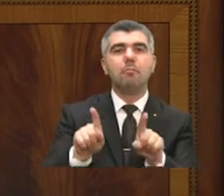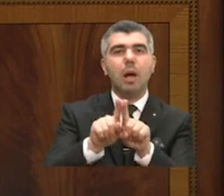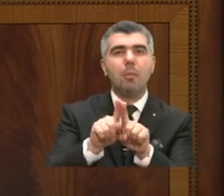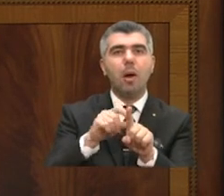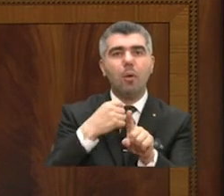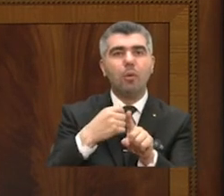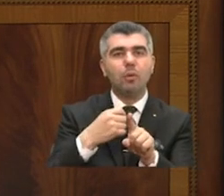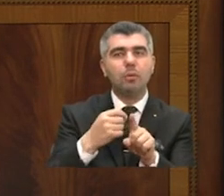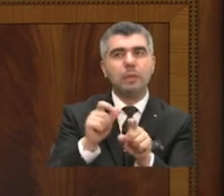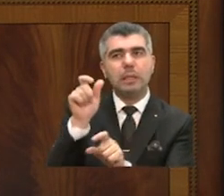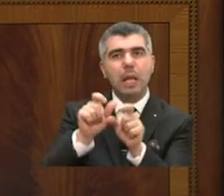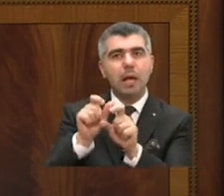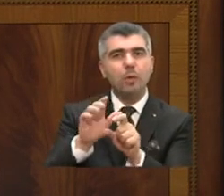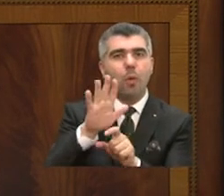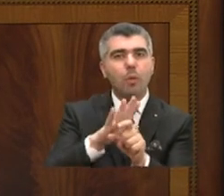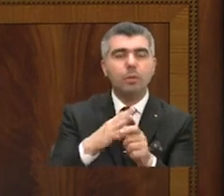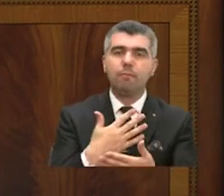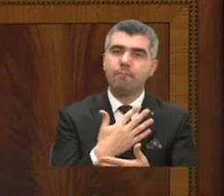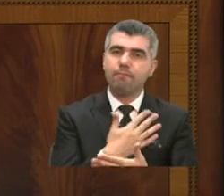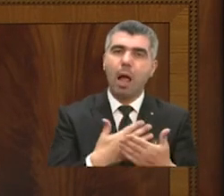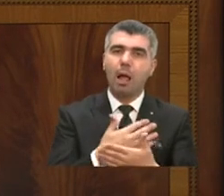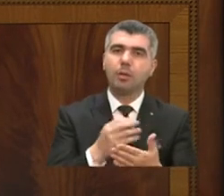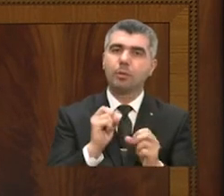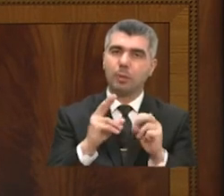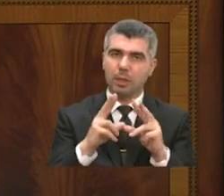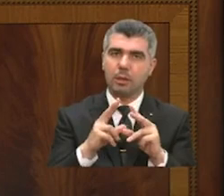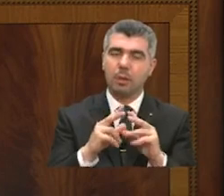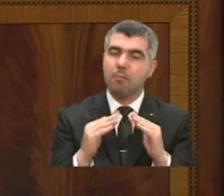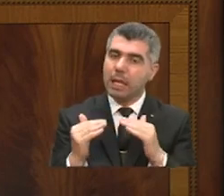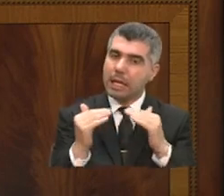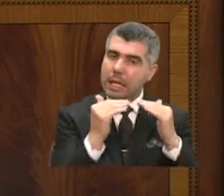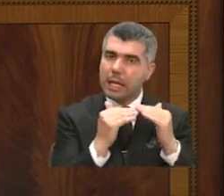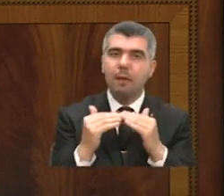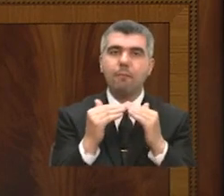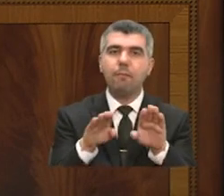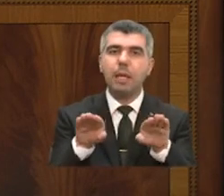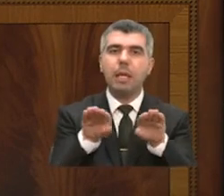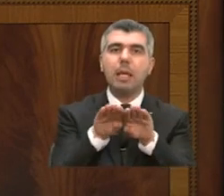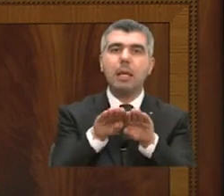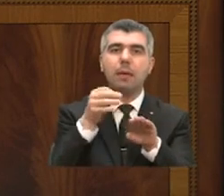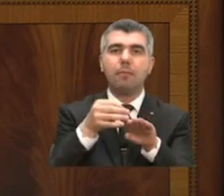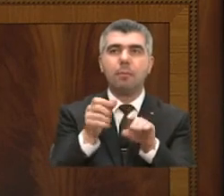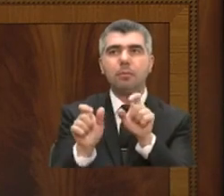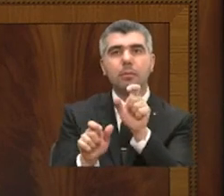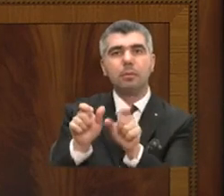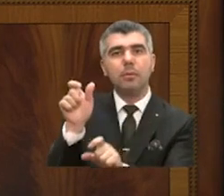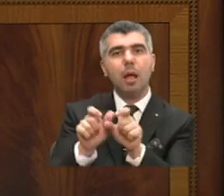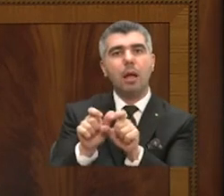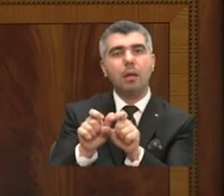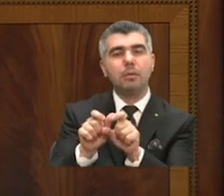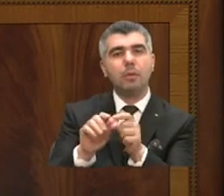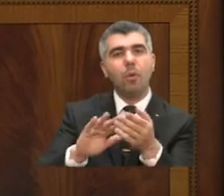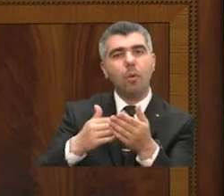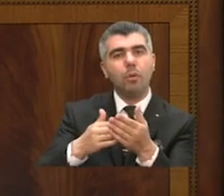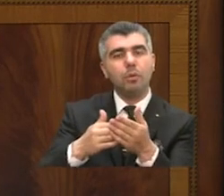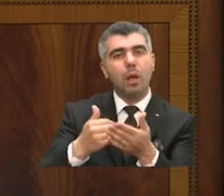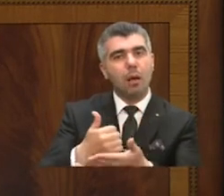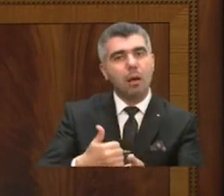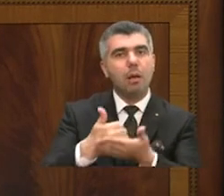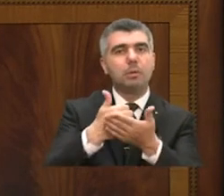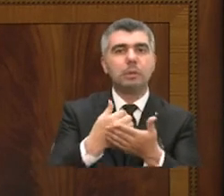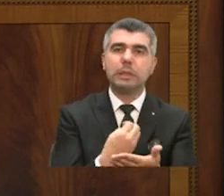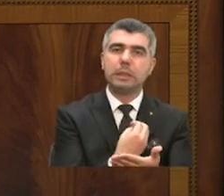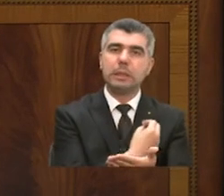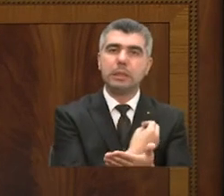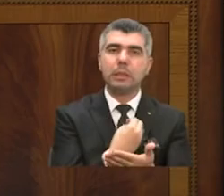دون تمييز لتطلعات كل مواطنيها، منظومة تضمن المساواة لجميع المواطنين في تلقي العلاجات